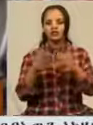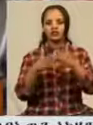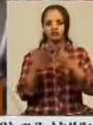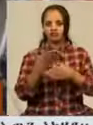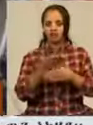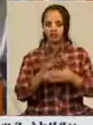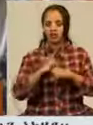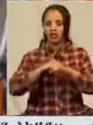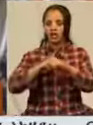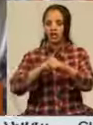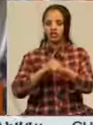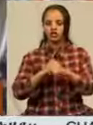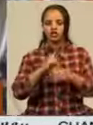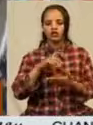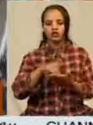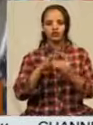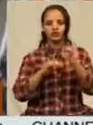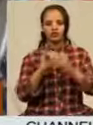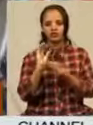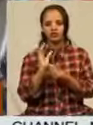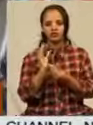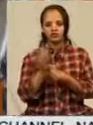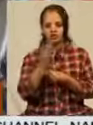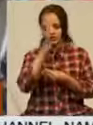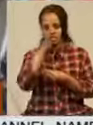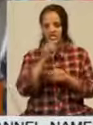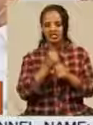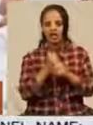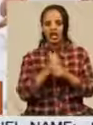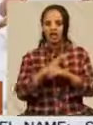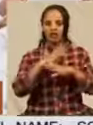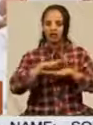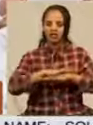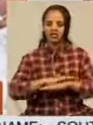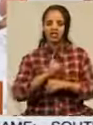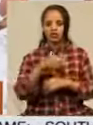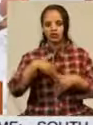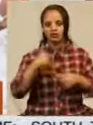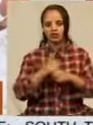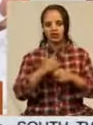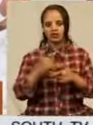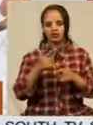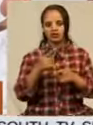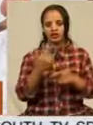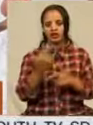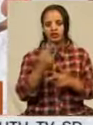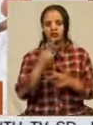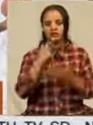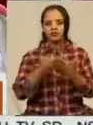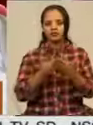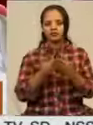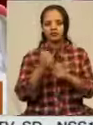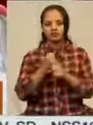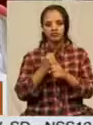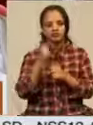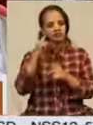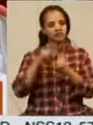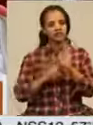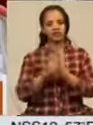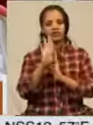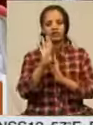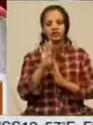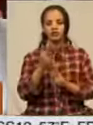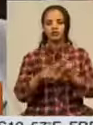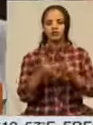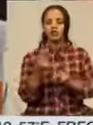ምቹ የሆኑ ከተሞችን ለመፍጠር ብሎም ስራ አጥነትን በመቀነስ የወጣቱን የስራ እድል ተጠቃሚነት ለማረጋገጥ በኢንቨስትመንት ዘርፍ ህብረተሰቡን